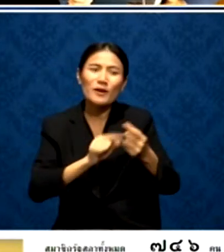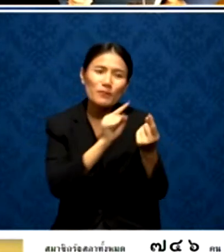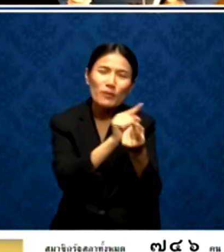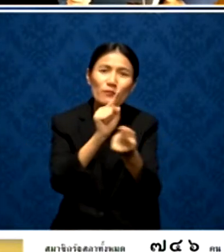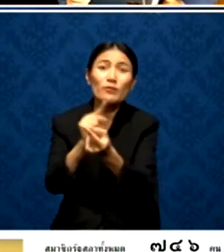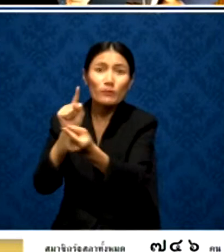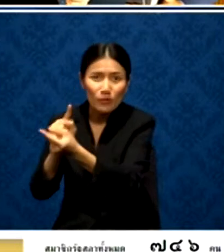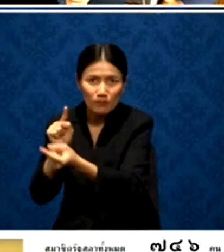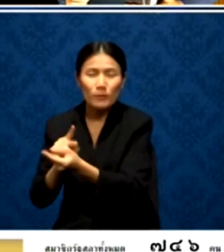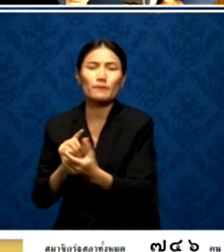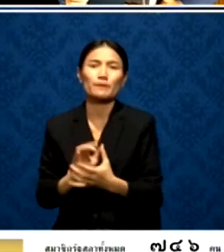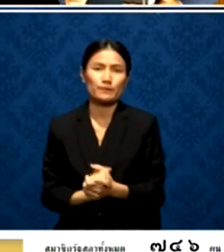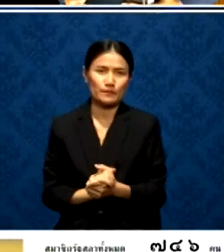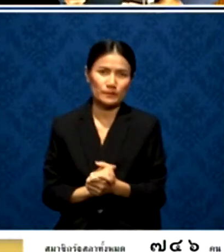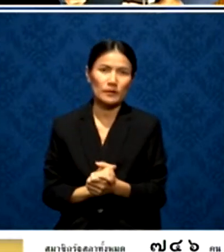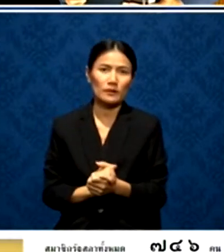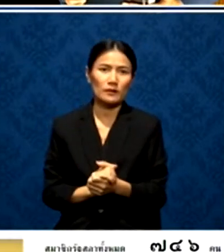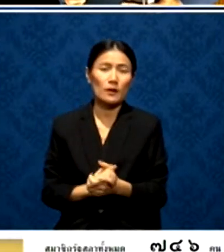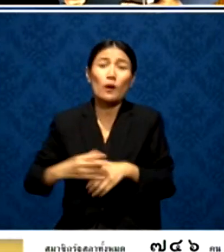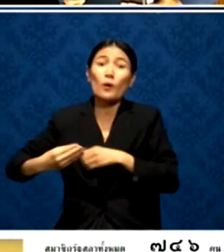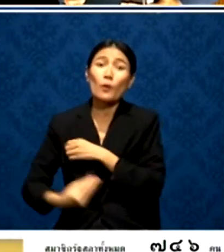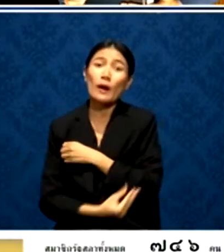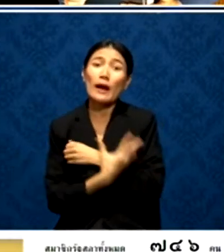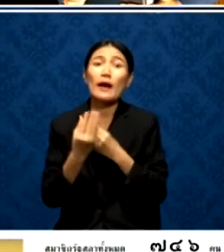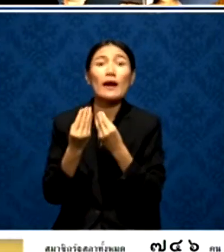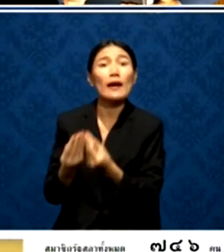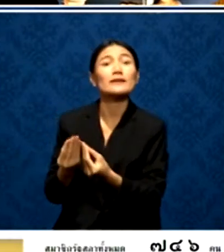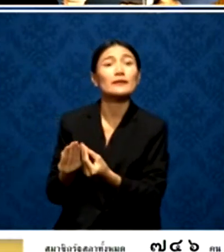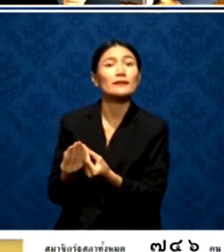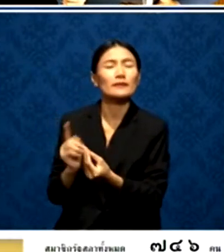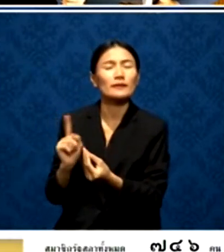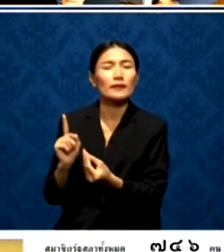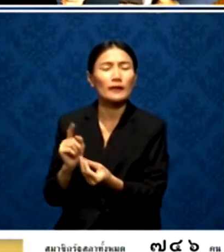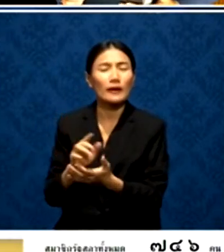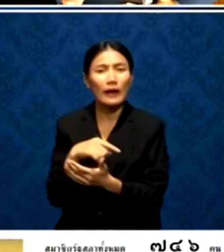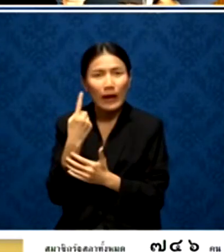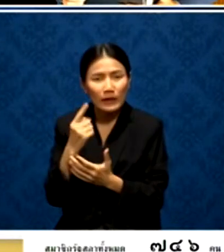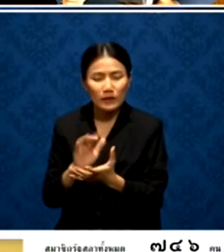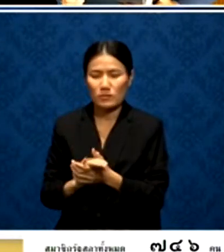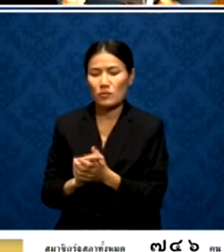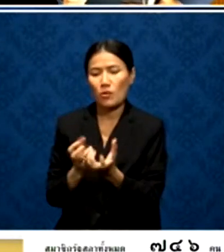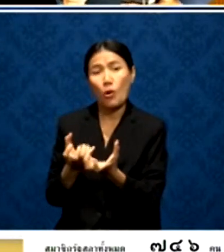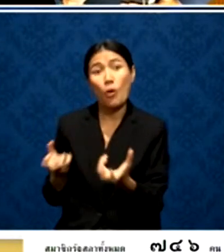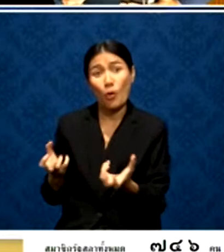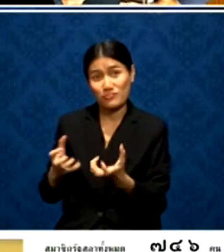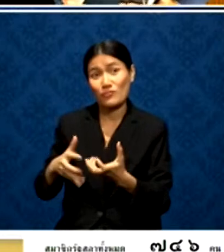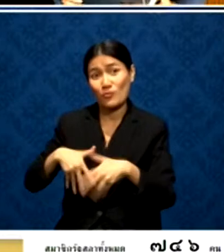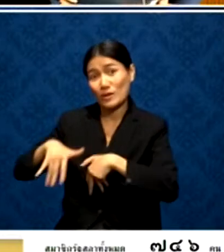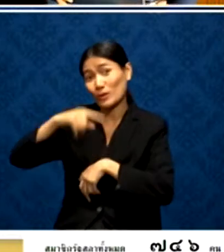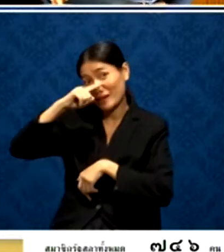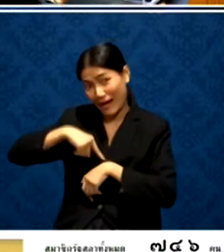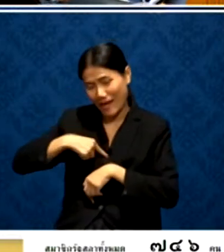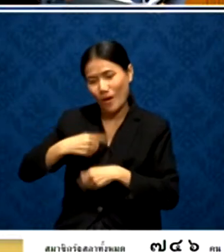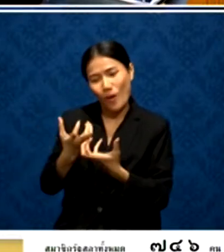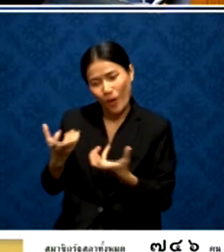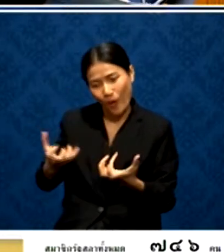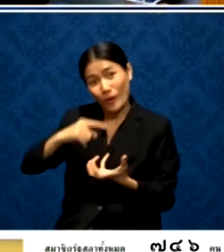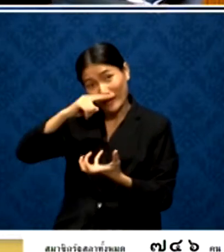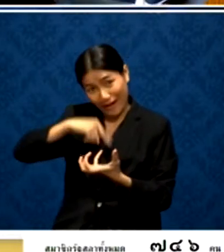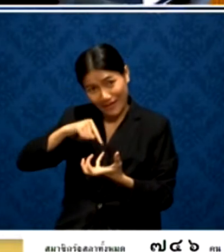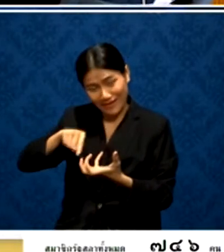ซึ่งจะเพิ่มโอกาสให้กับสินค้าและบริการที่คิดและผลิตจากฝีมือของคนไทยม